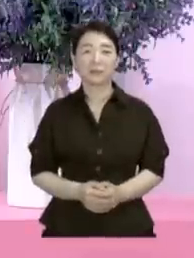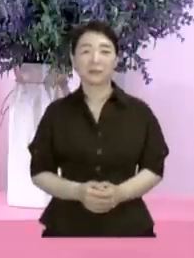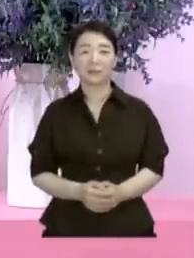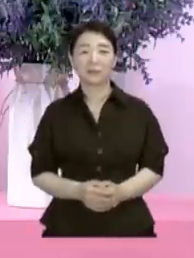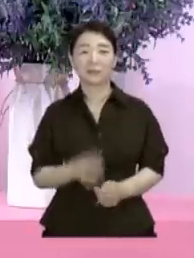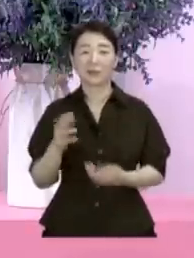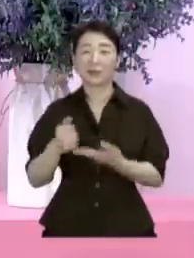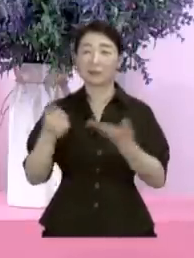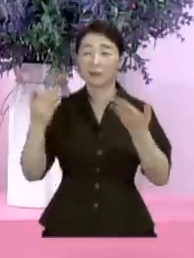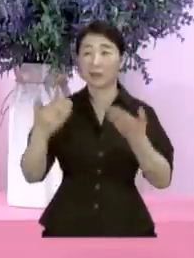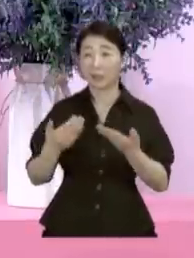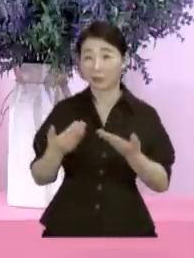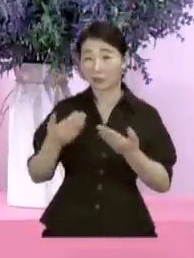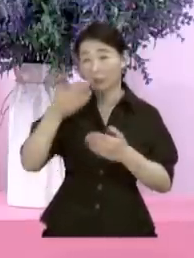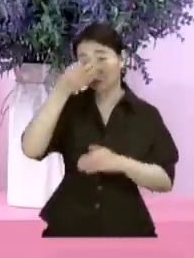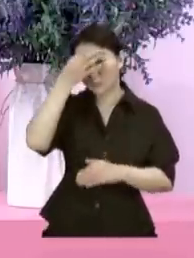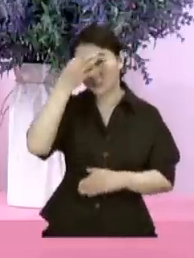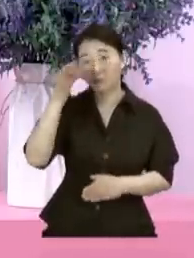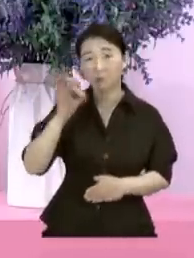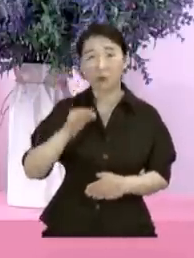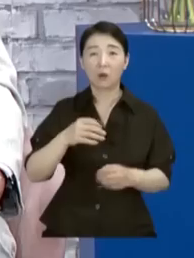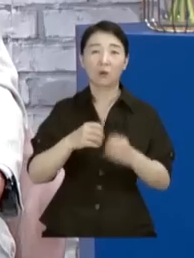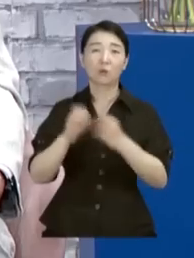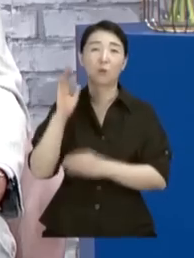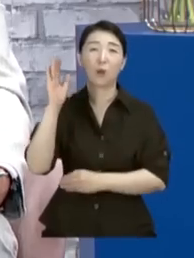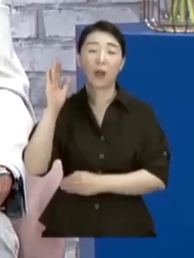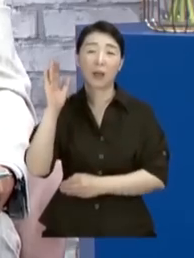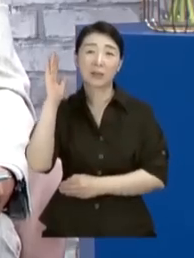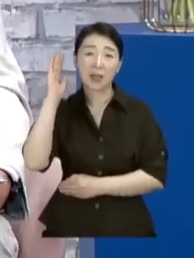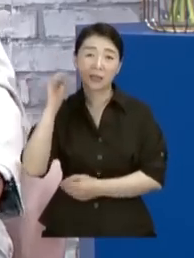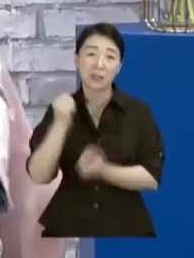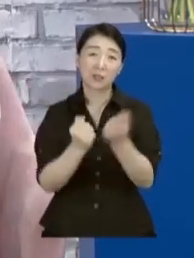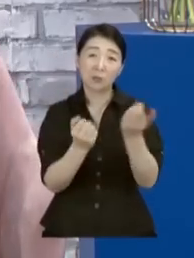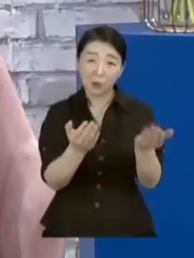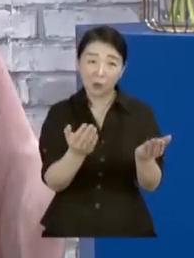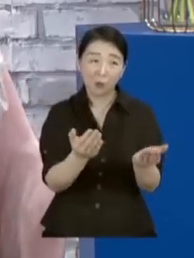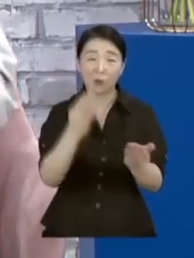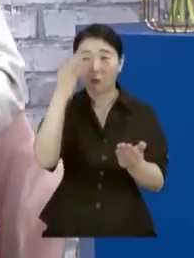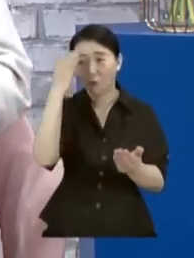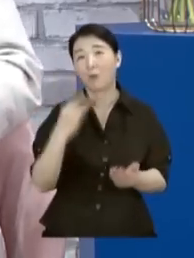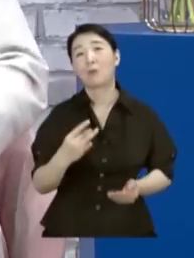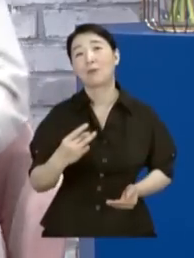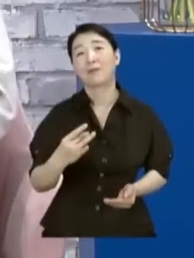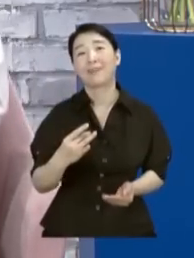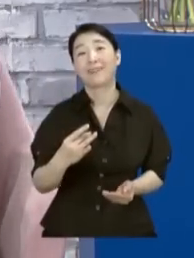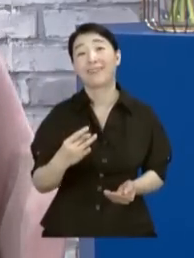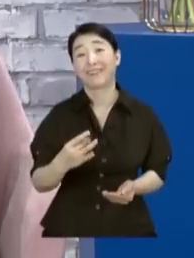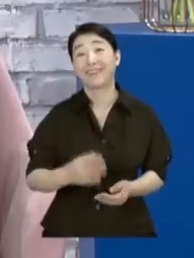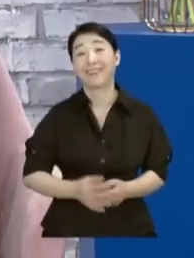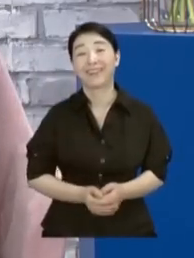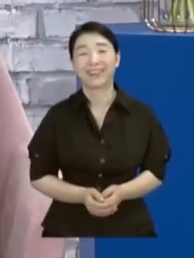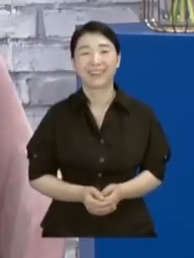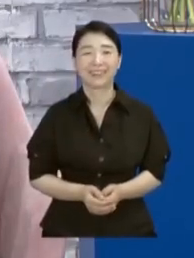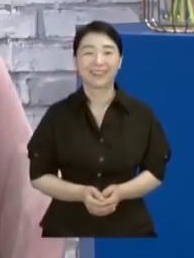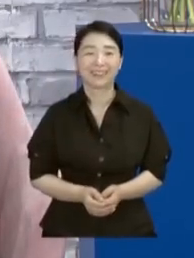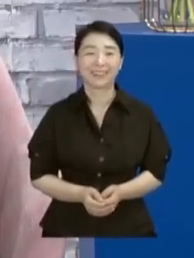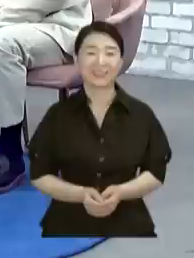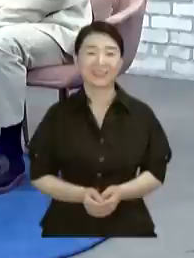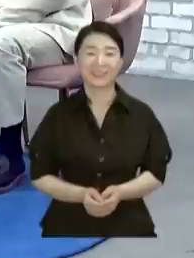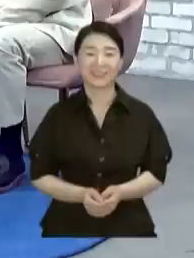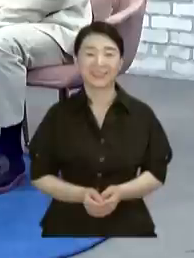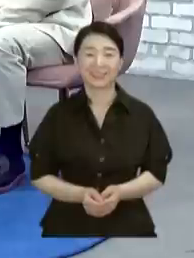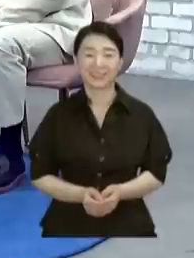또 하나님이 저에게 주신 재능이 또 동화구연. 동화구연? 아, 네. 뭐 잘 어울리실 것 같아요. 네.